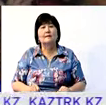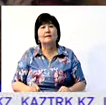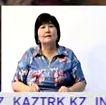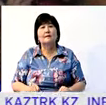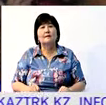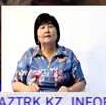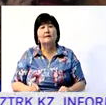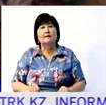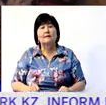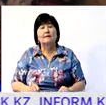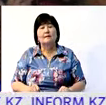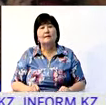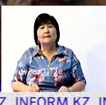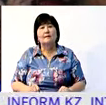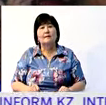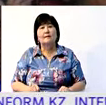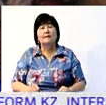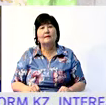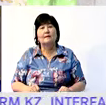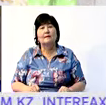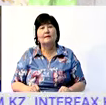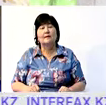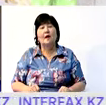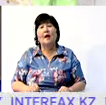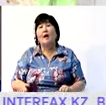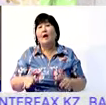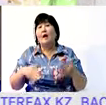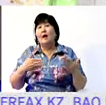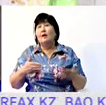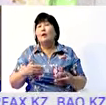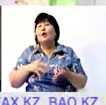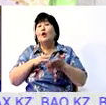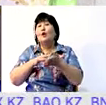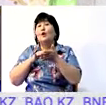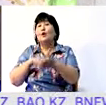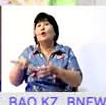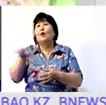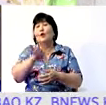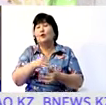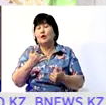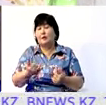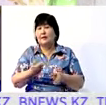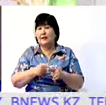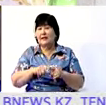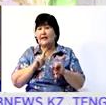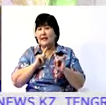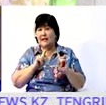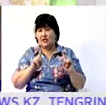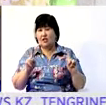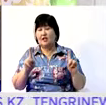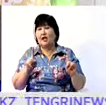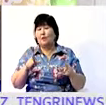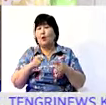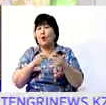жібек көтергендей қиылып тұрған қыздың бағасы бар. Бұл турымыздың бір ерекшелігі, біз жүрген жерде енді